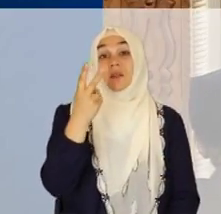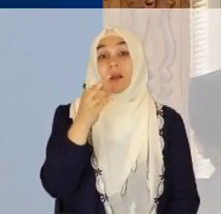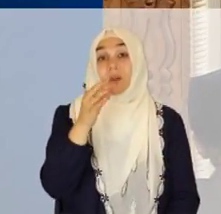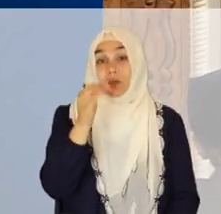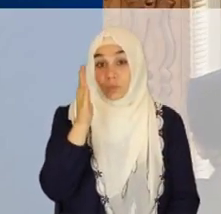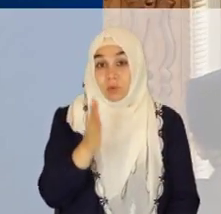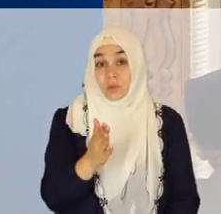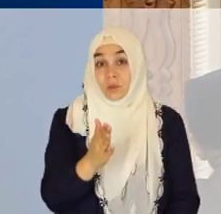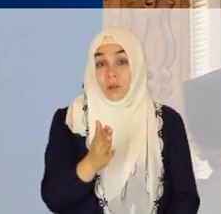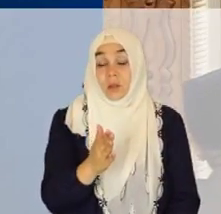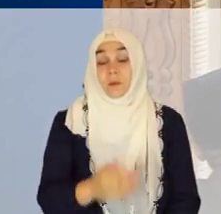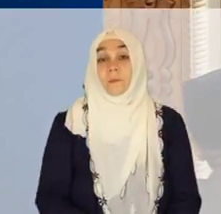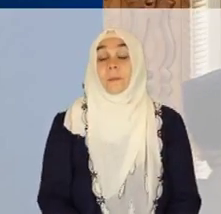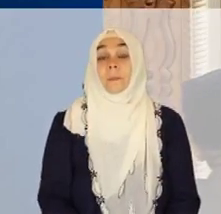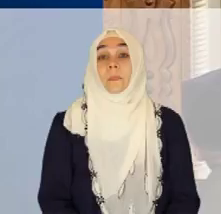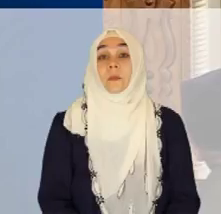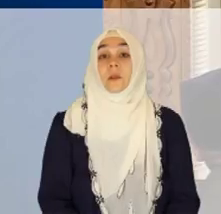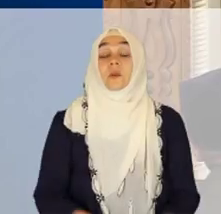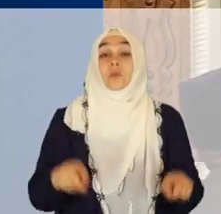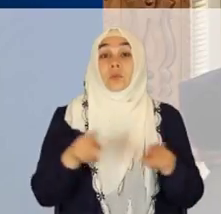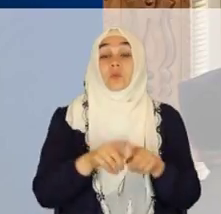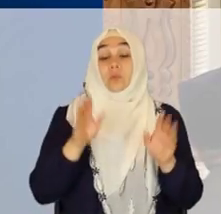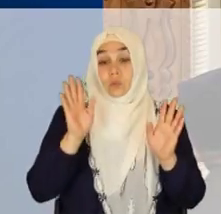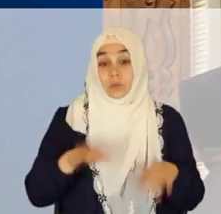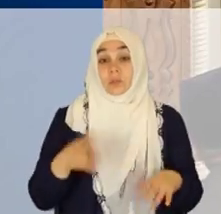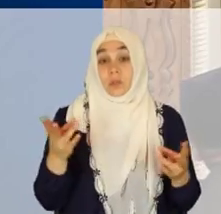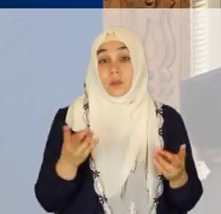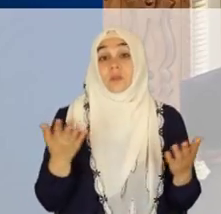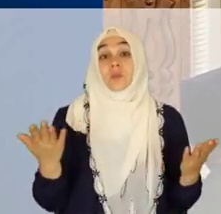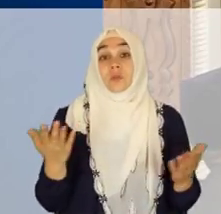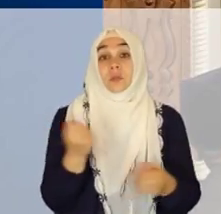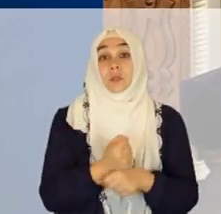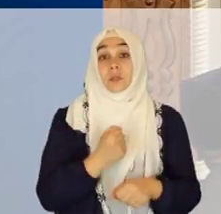bo'lsa, ikkinchi taloq bo'lsa, shunda bo'lishi kerak o'zi.